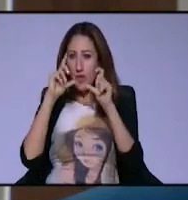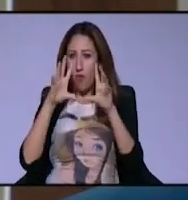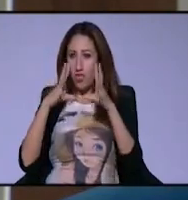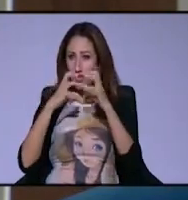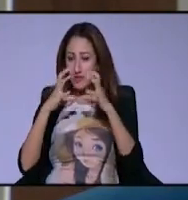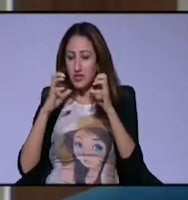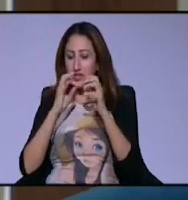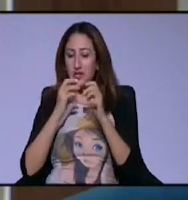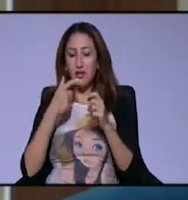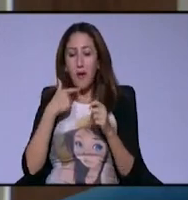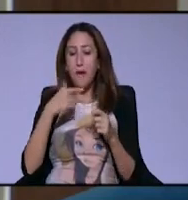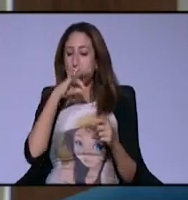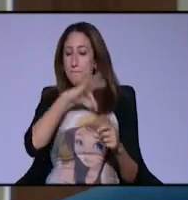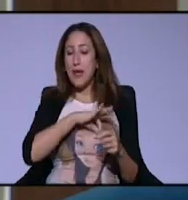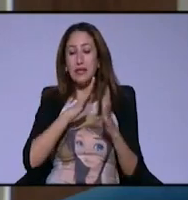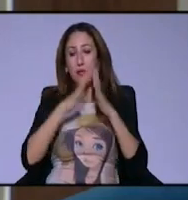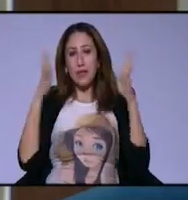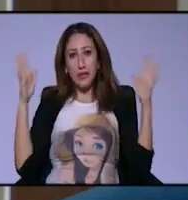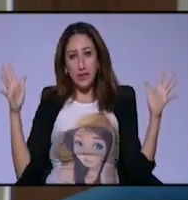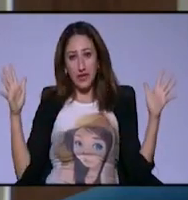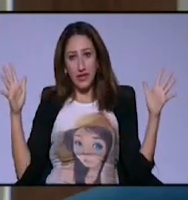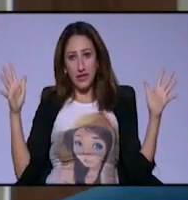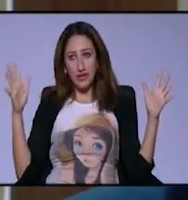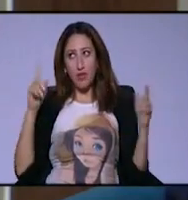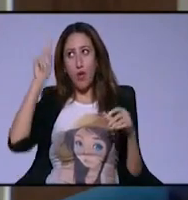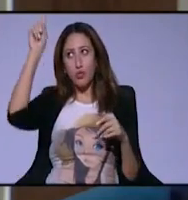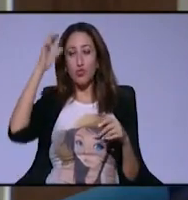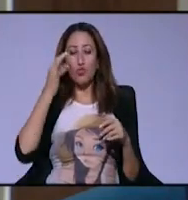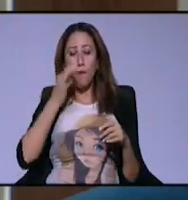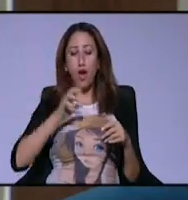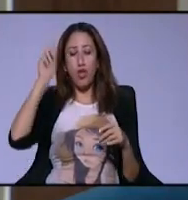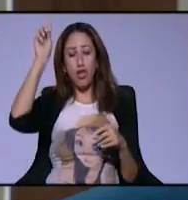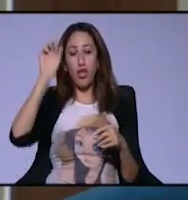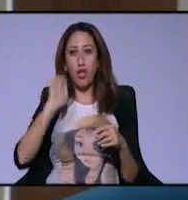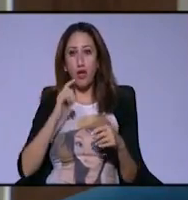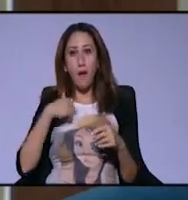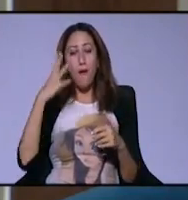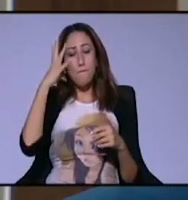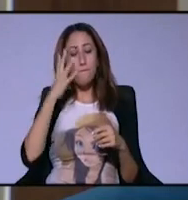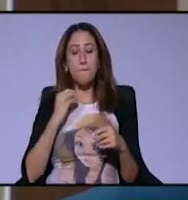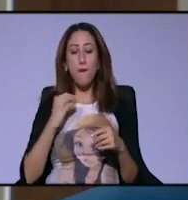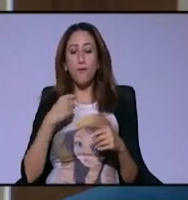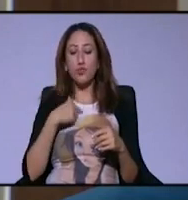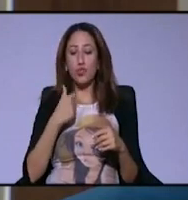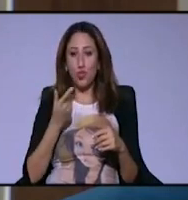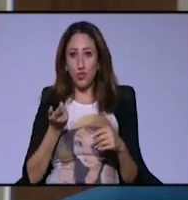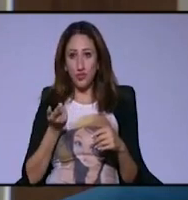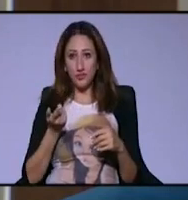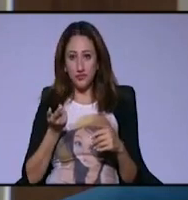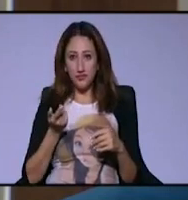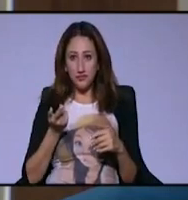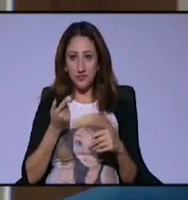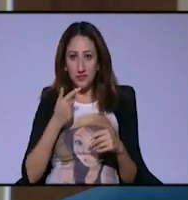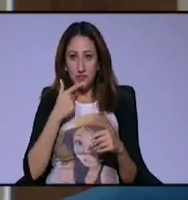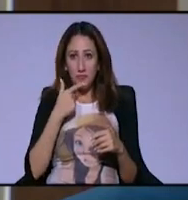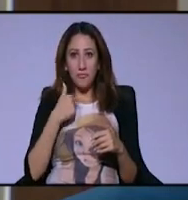المكسب كبير جدا جدا جدا عند الله سبحانه وتعالى. وقد إيه أنا ببقى سعيد أن في